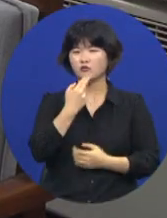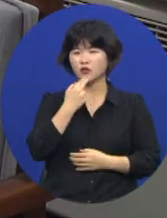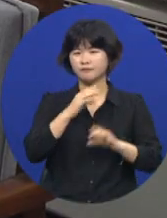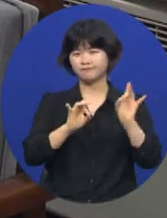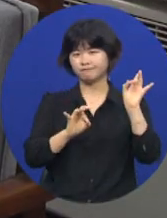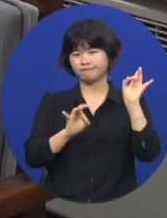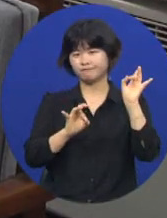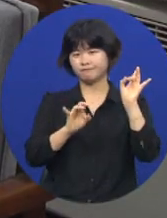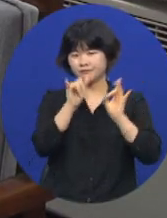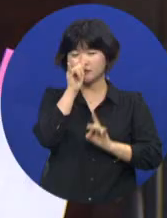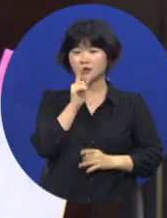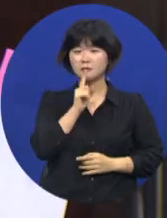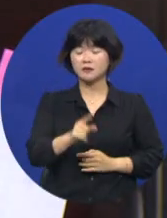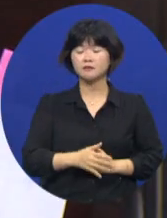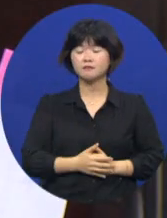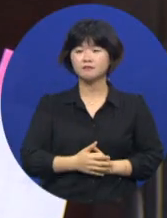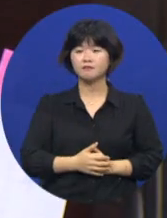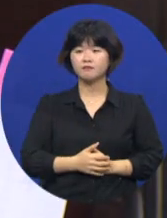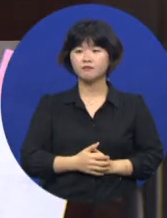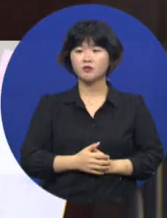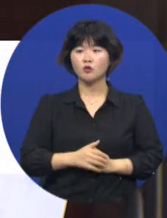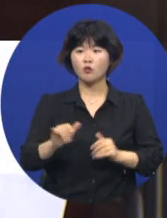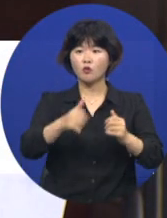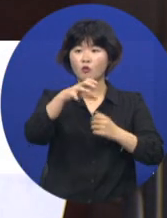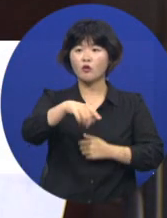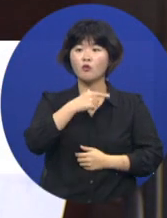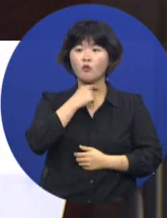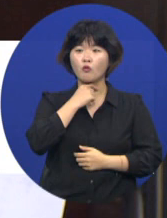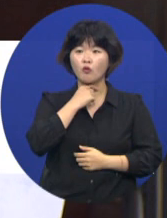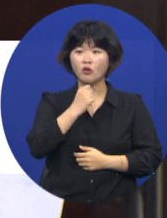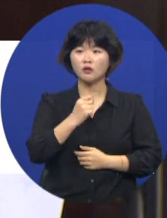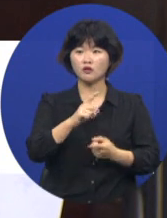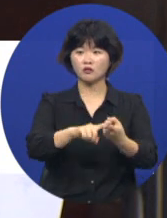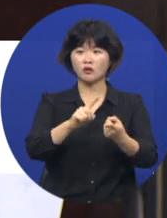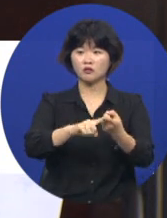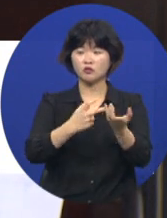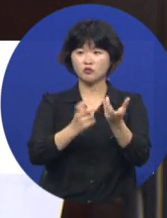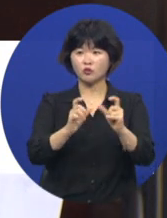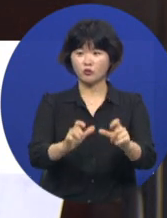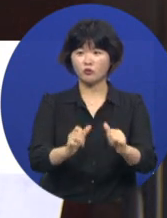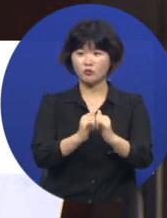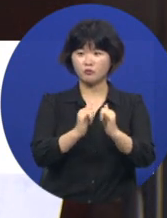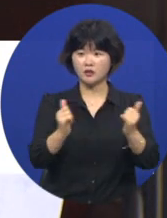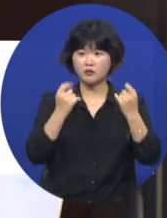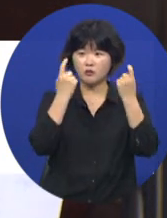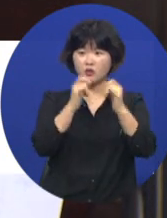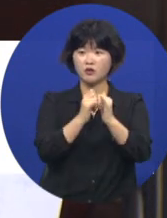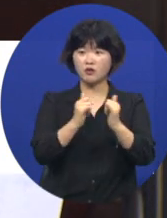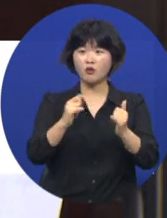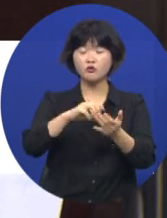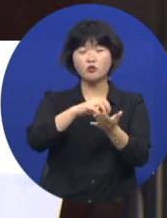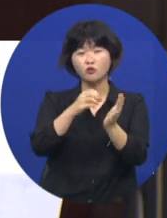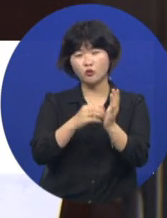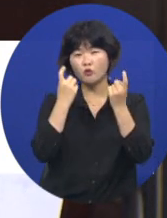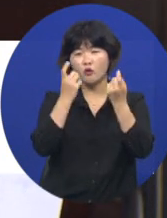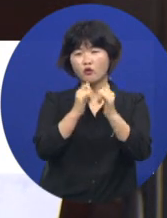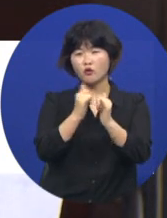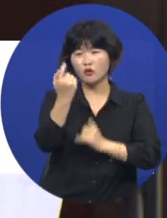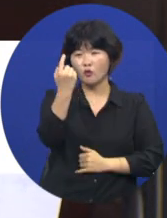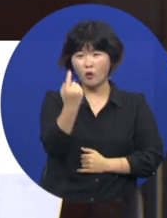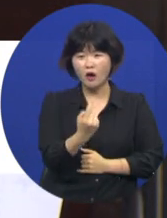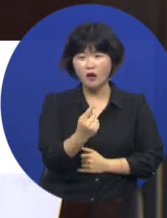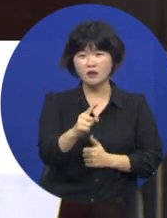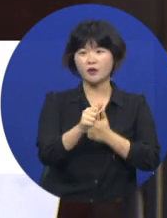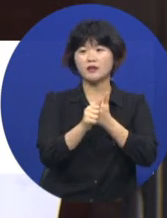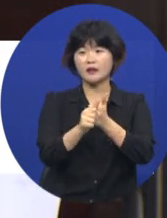손을 놓고 있다는 겁니다. 공항 수요 관련해서 그다음에 도민들 관광객 관련해서 어느 정도의 관광객이 들어오고